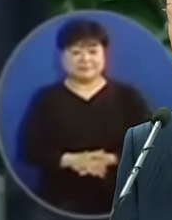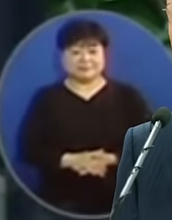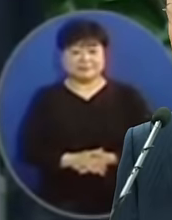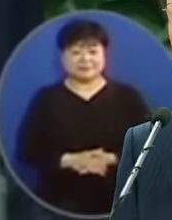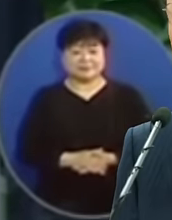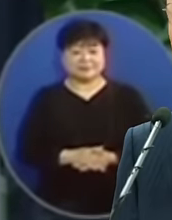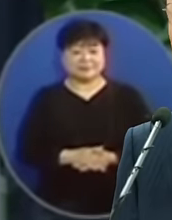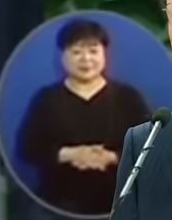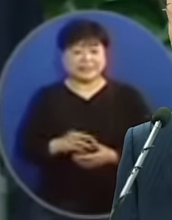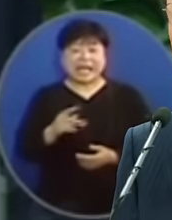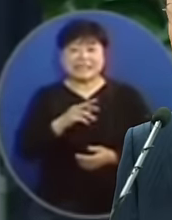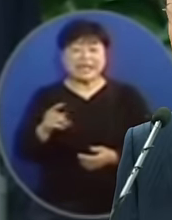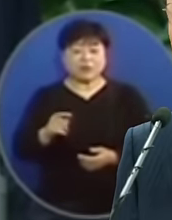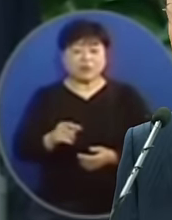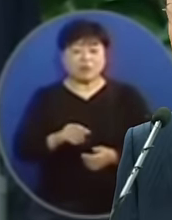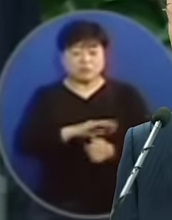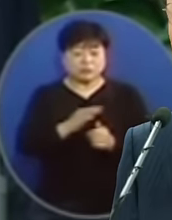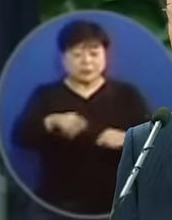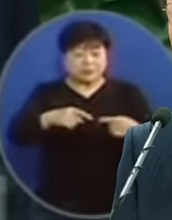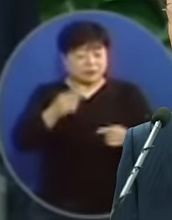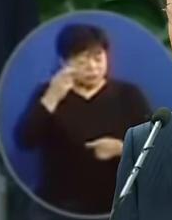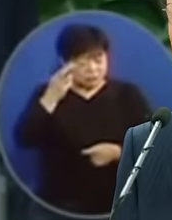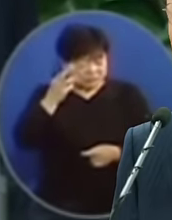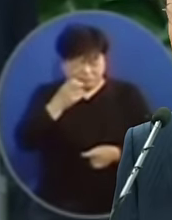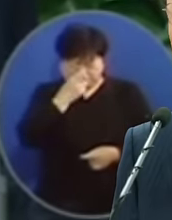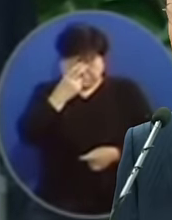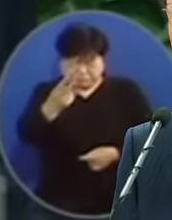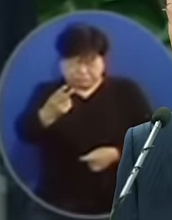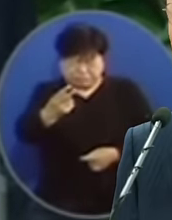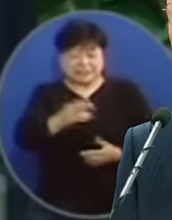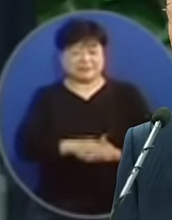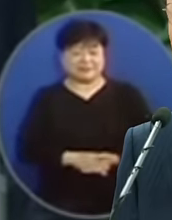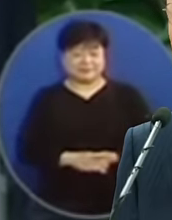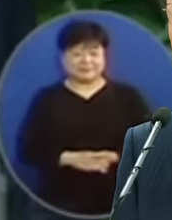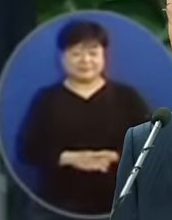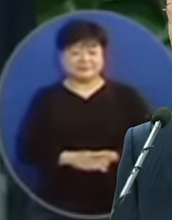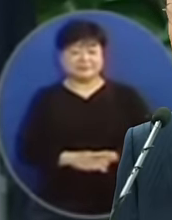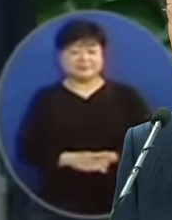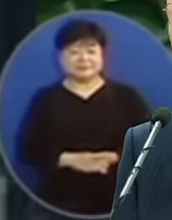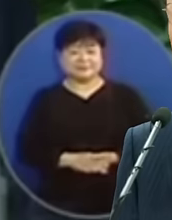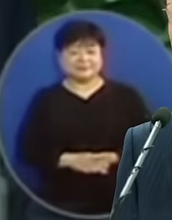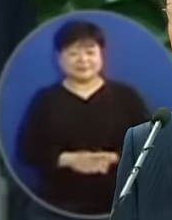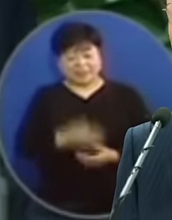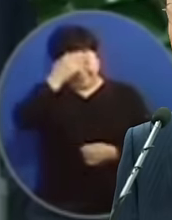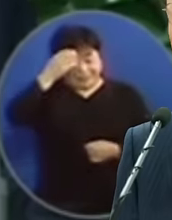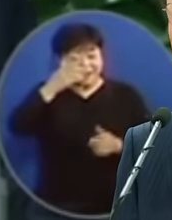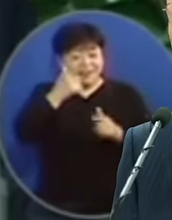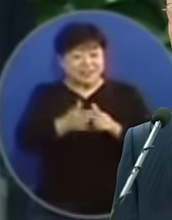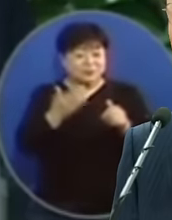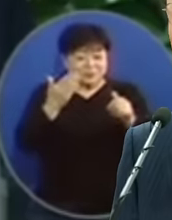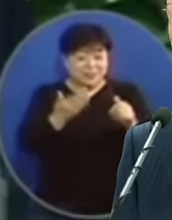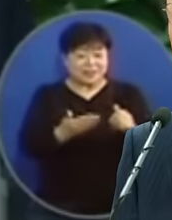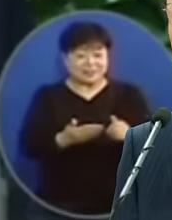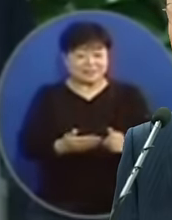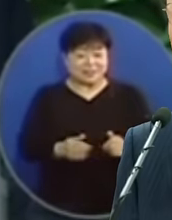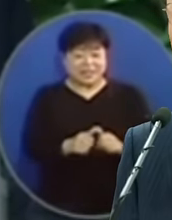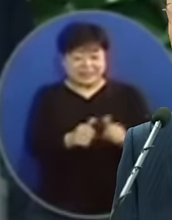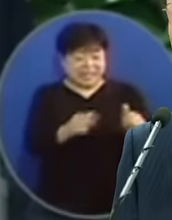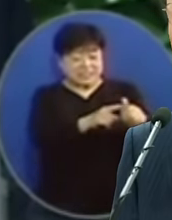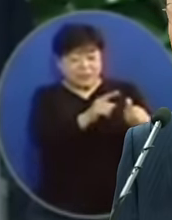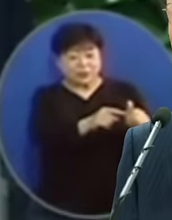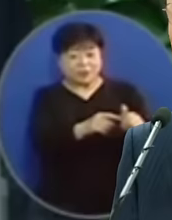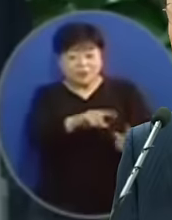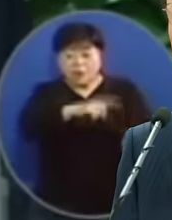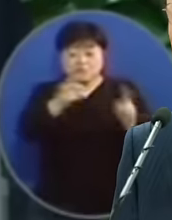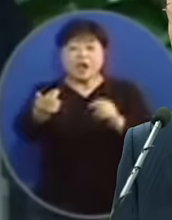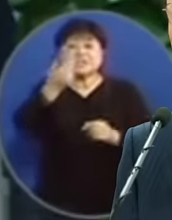성경에 나사로가 무덤에 들어간 지 나흘이 되어 썩은 냄새가 났습니다. 얼마나 다행한 일입니까? 예수님이 나사로 때문에